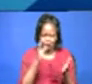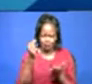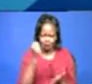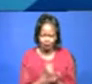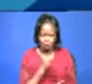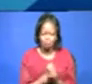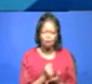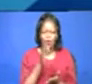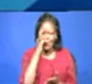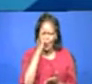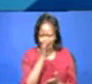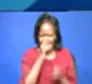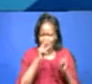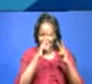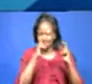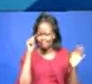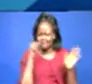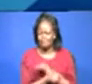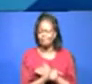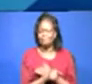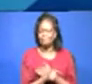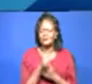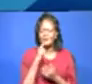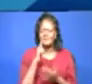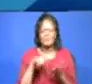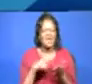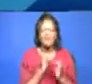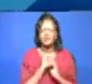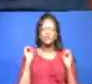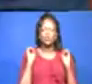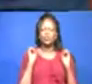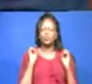Mwai Kibaki kuchunguza kashfa hiyo lilimwondolea lawama.